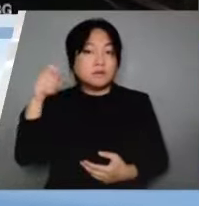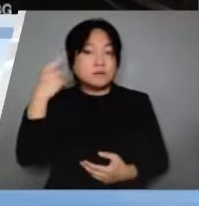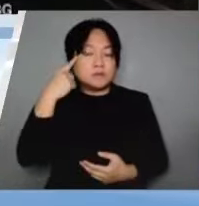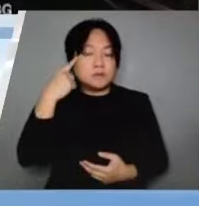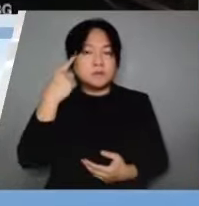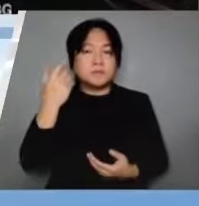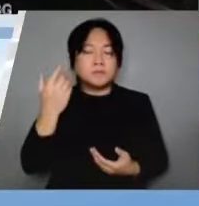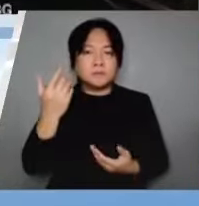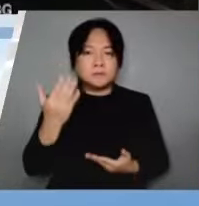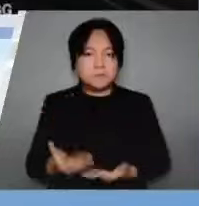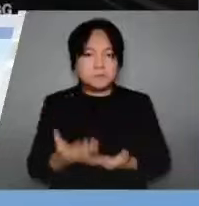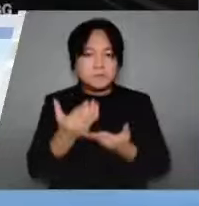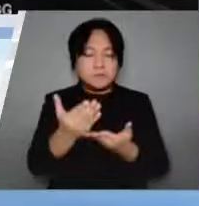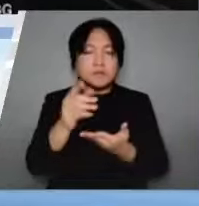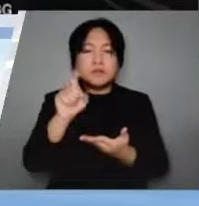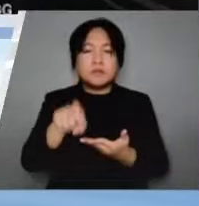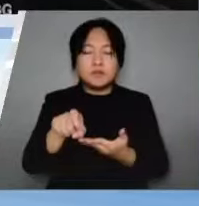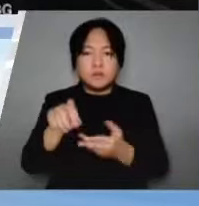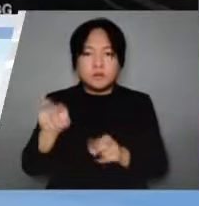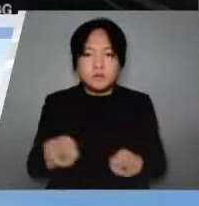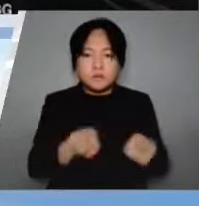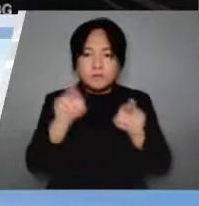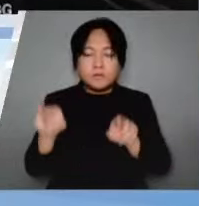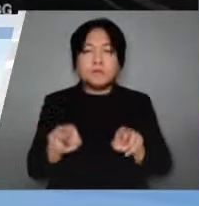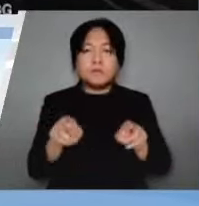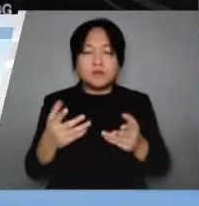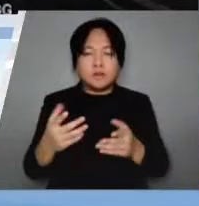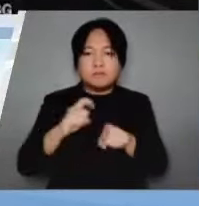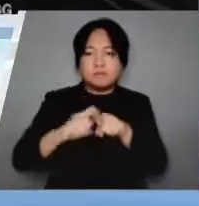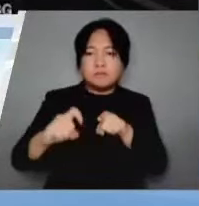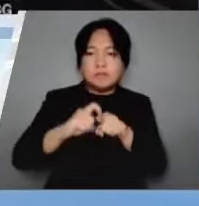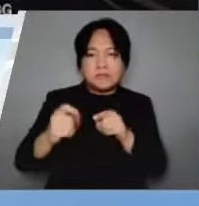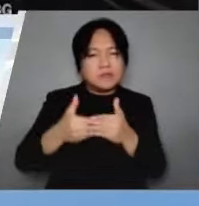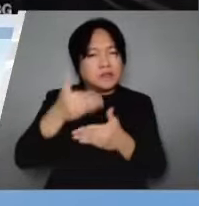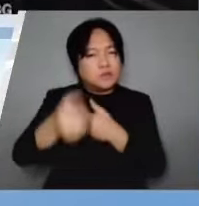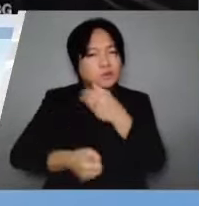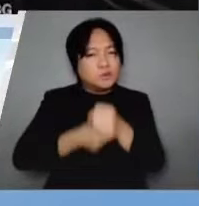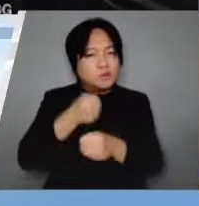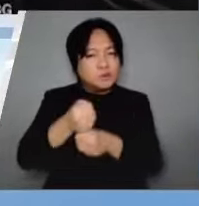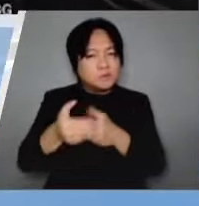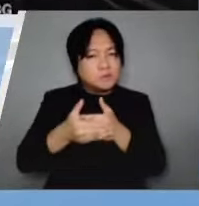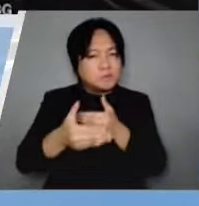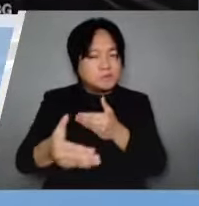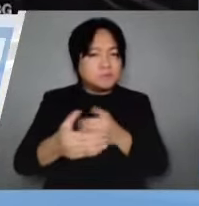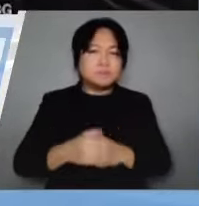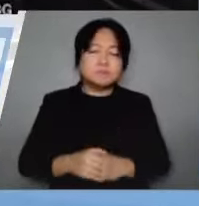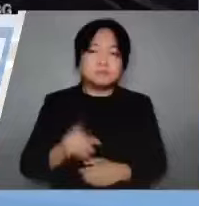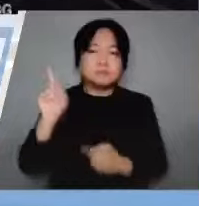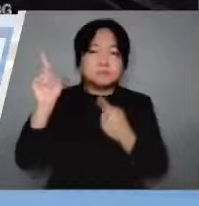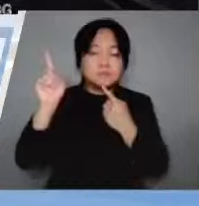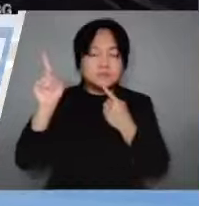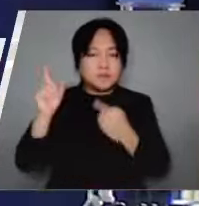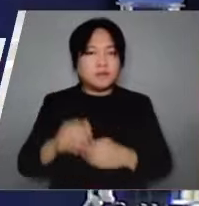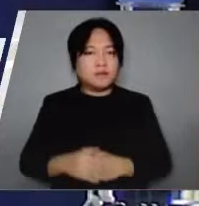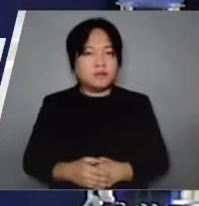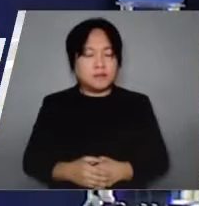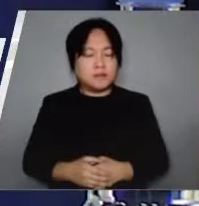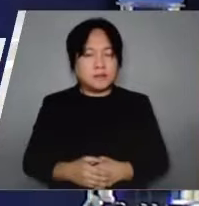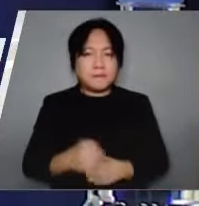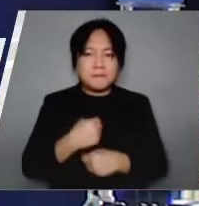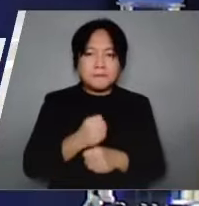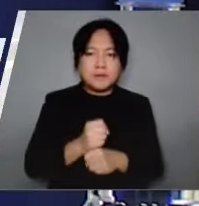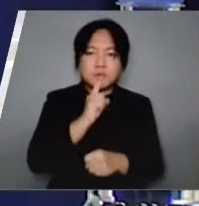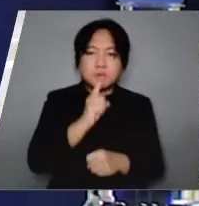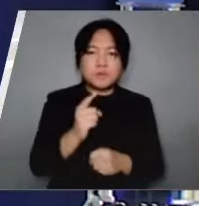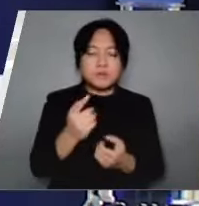ng renewable energy sa mga susunod na taon. Tariff reduction on coal will help ensure its availability at reasonable